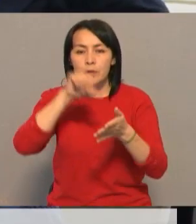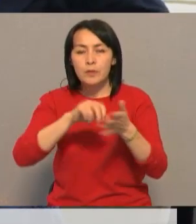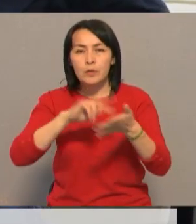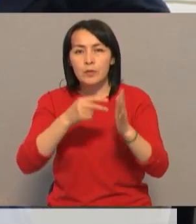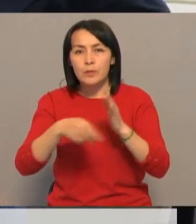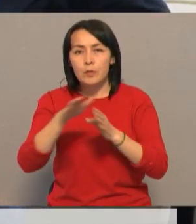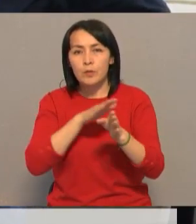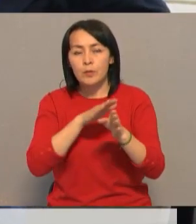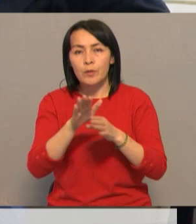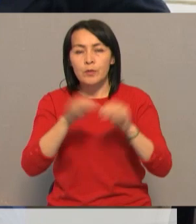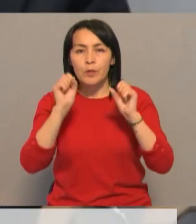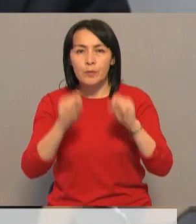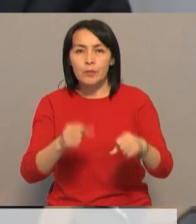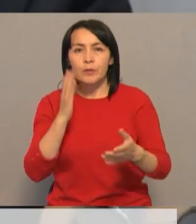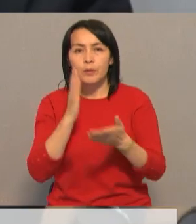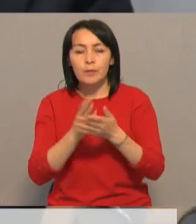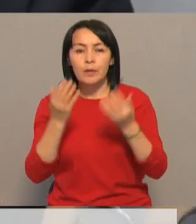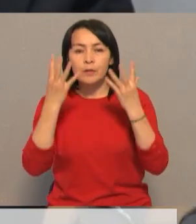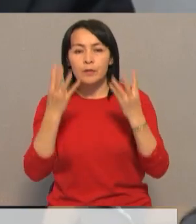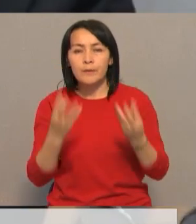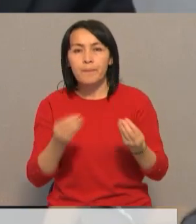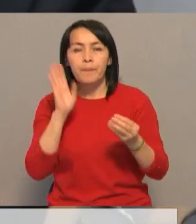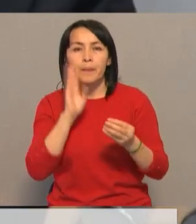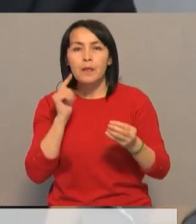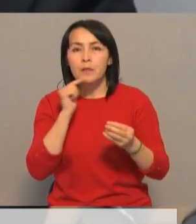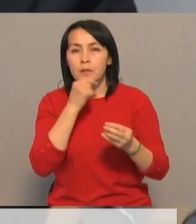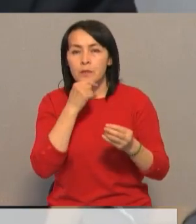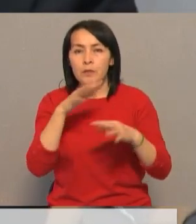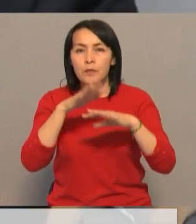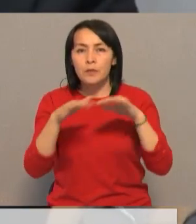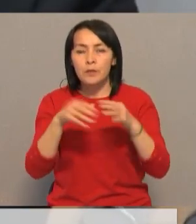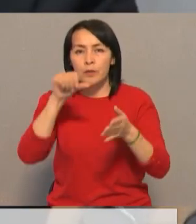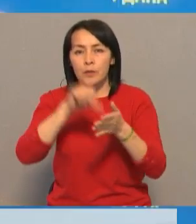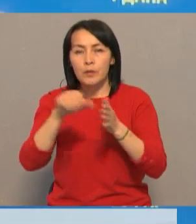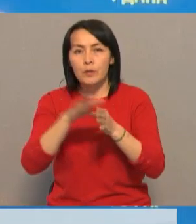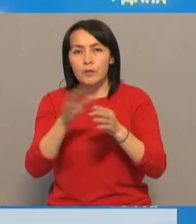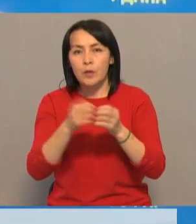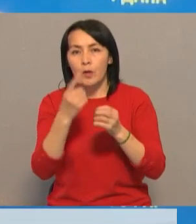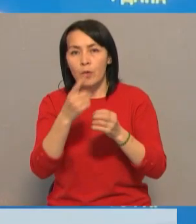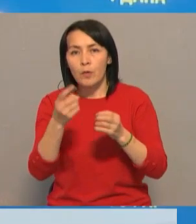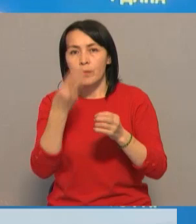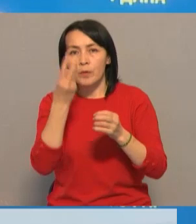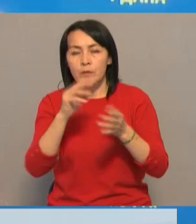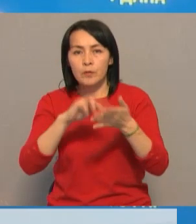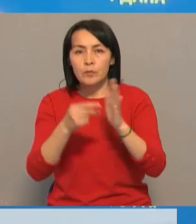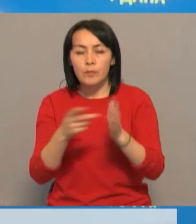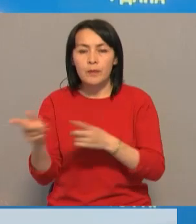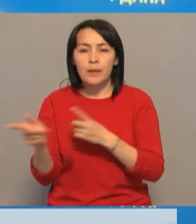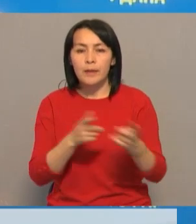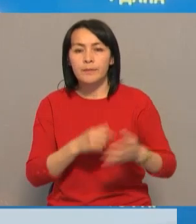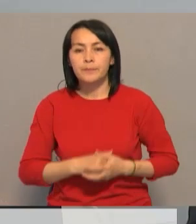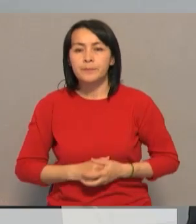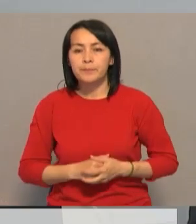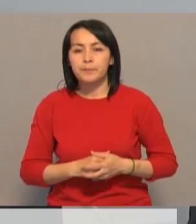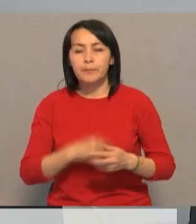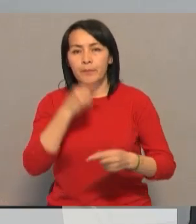жоспарын толығымен орындауға мүмкіндіктер бар. Қазіргі таңда су үнемдеу технологияларын ендіру бойынша 11 инвестициялық жоба дайын.